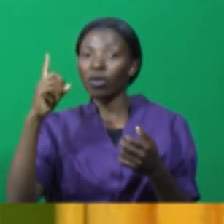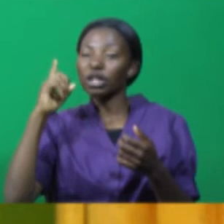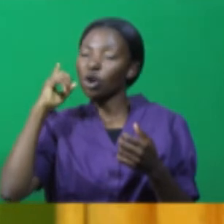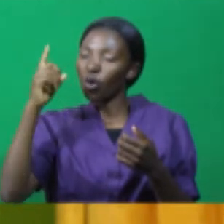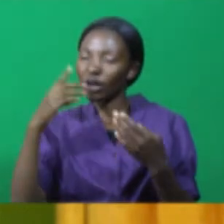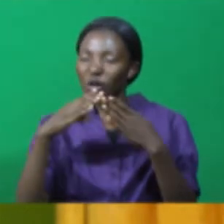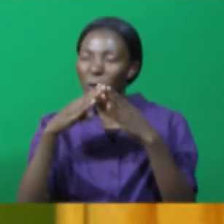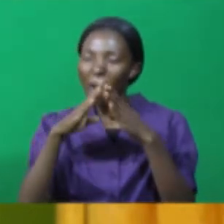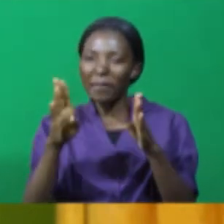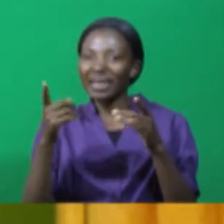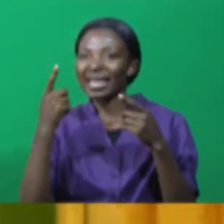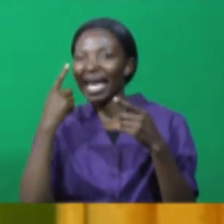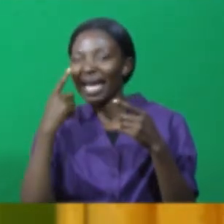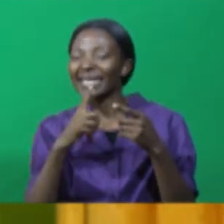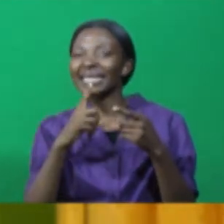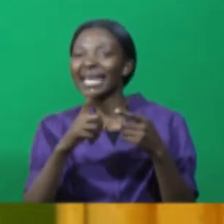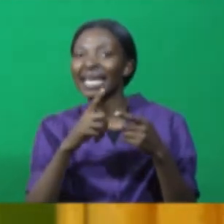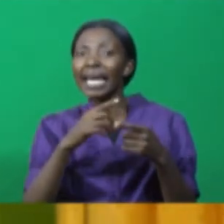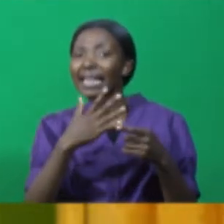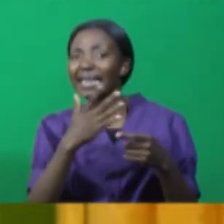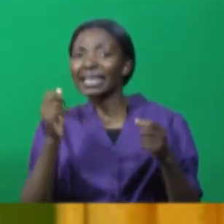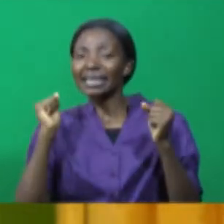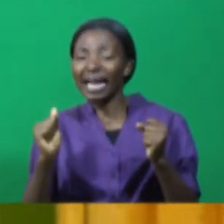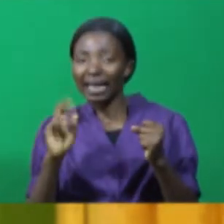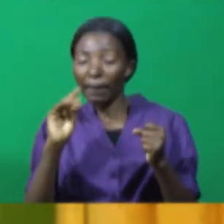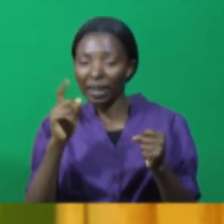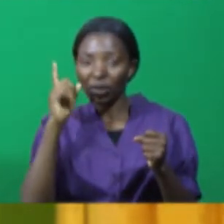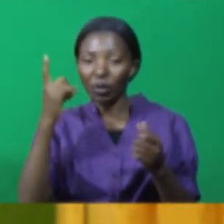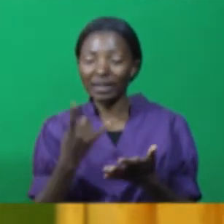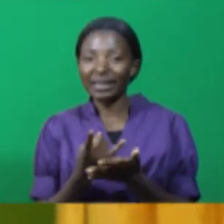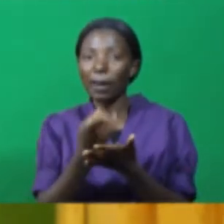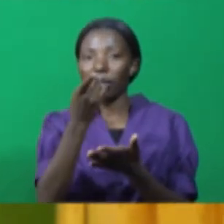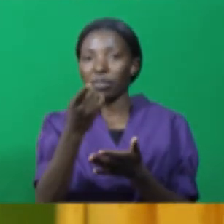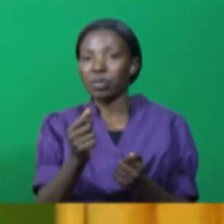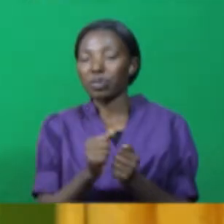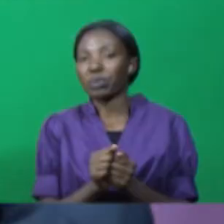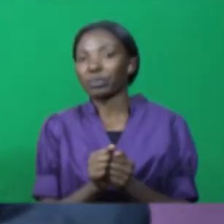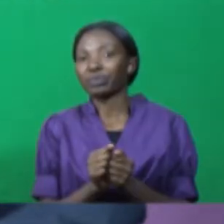ano vavura maziso kuti kuoma kwazvakaita panapa unogona kubuda nepapa.